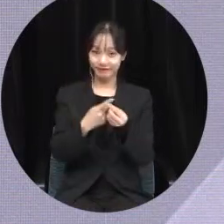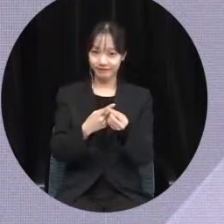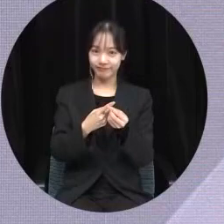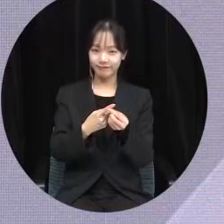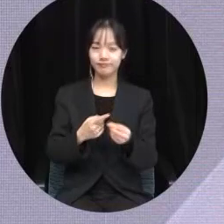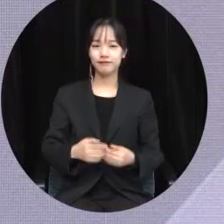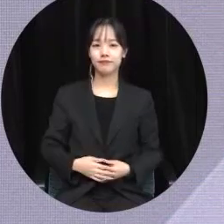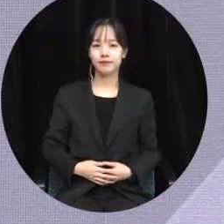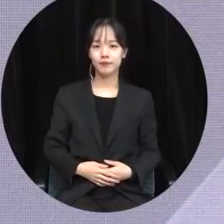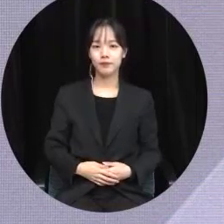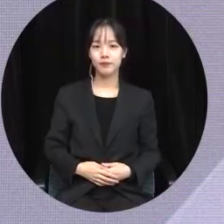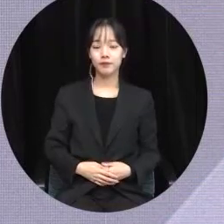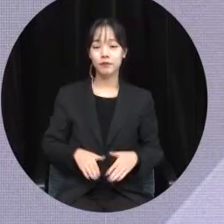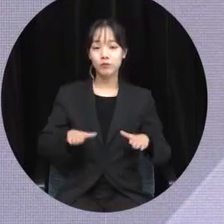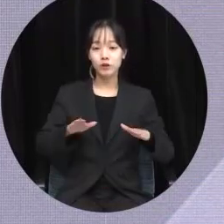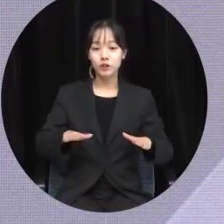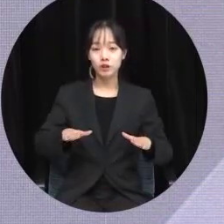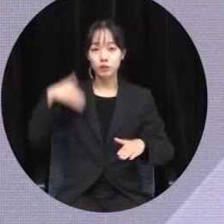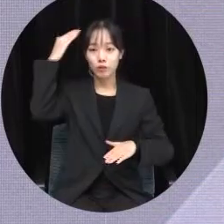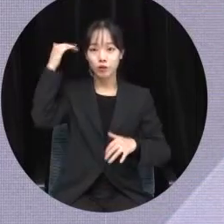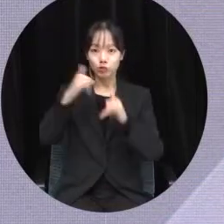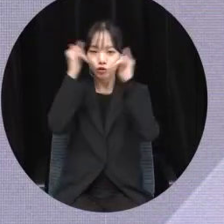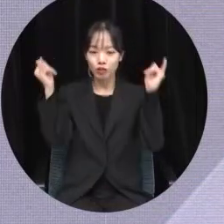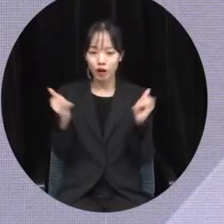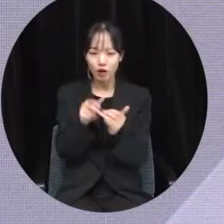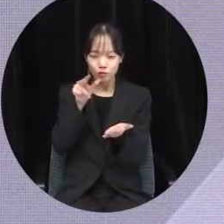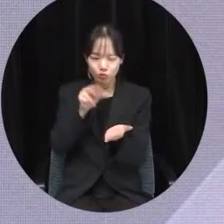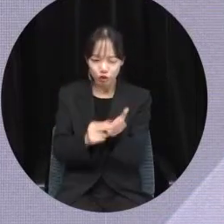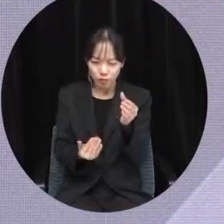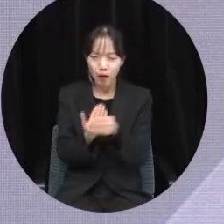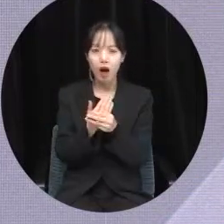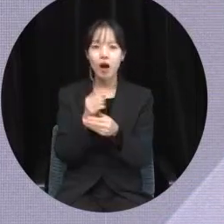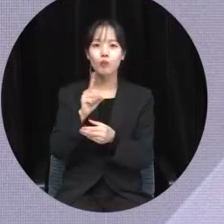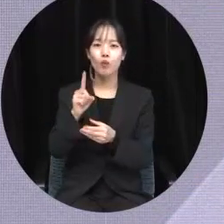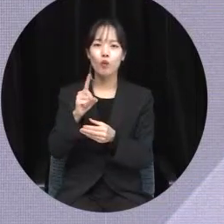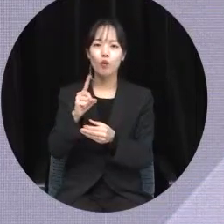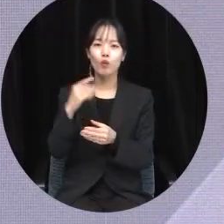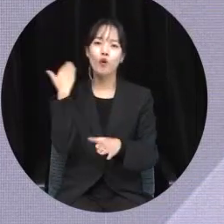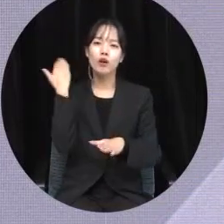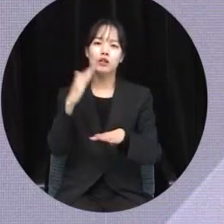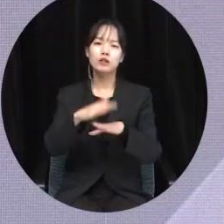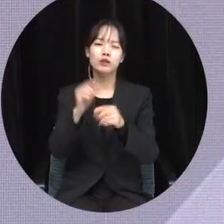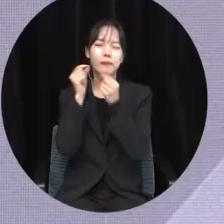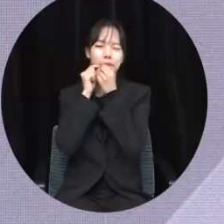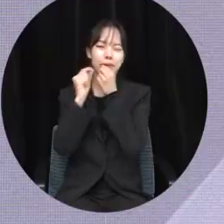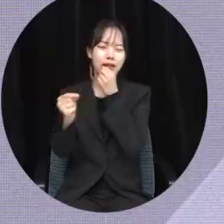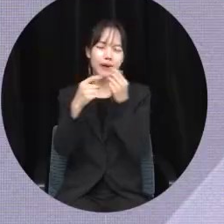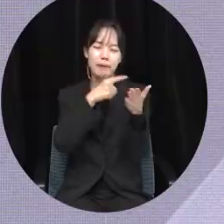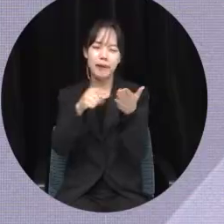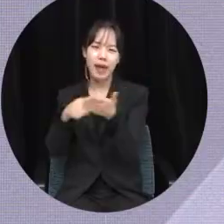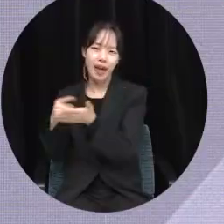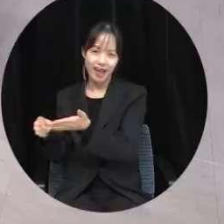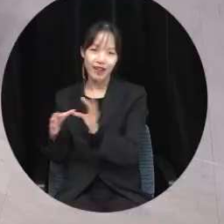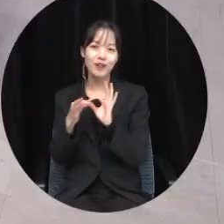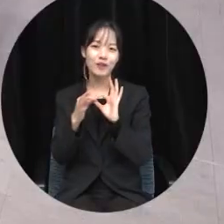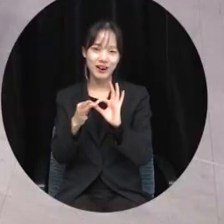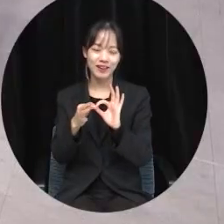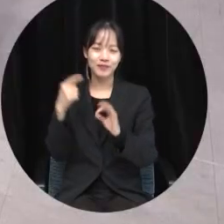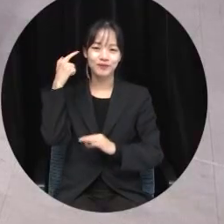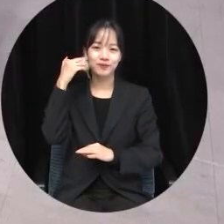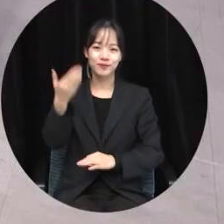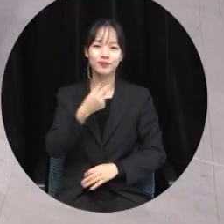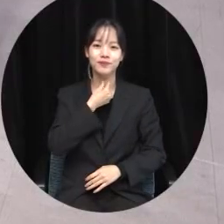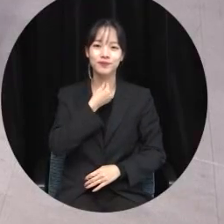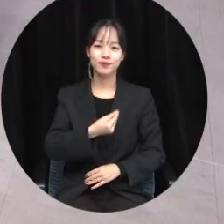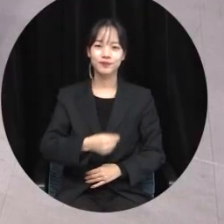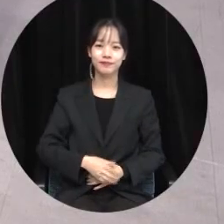드립니다. 지금 우리 사회 이슈로 떠오른 전세 사기 피해에 관한 내용입니다. 제가 첫